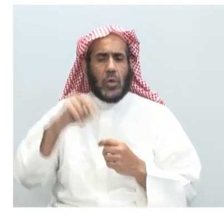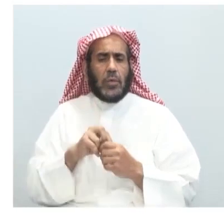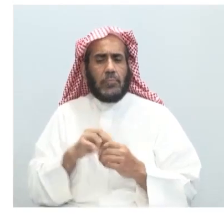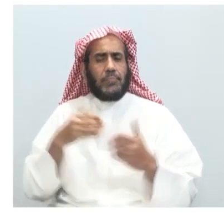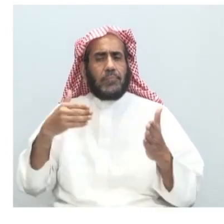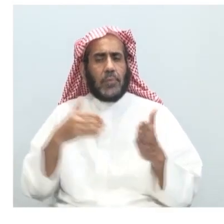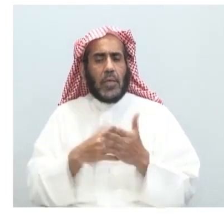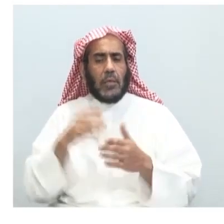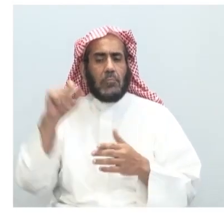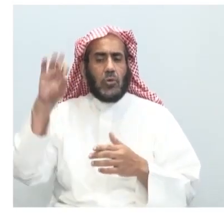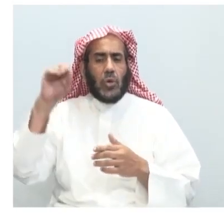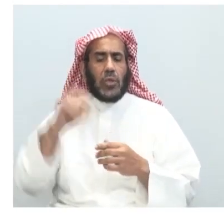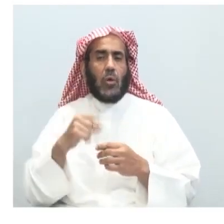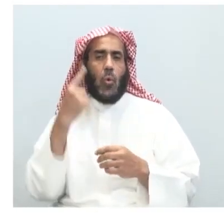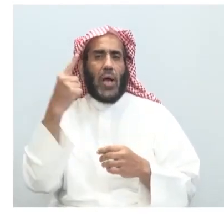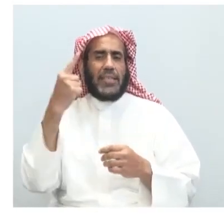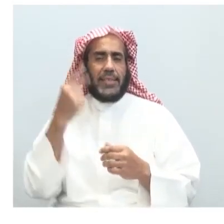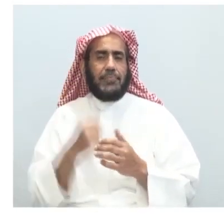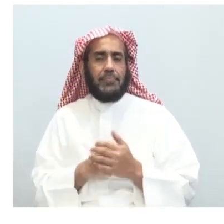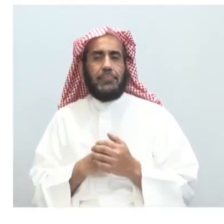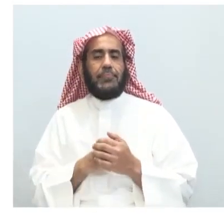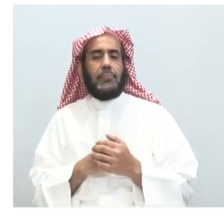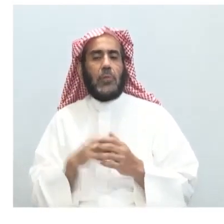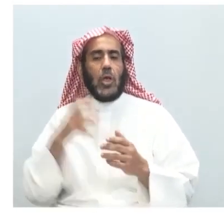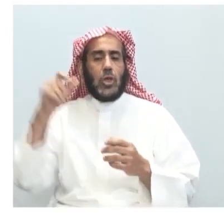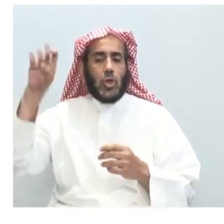انتهينا من السكريات الاحاديه